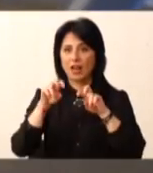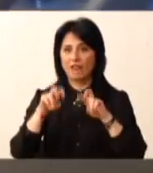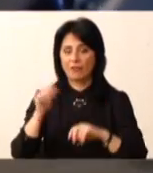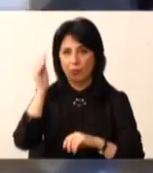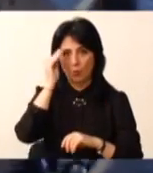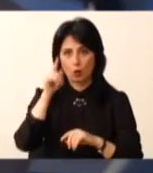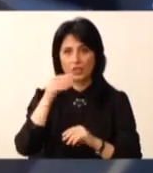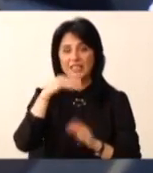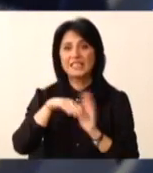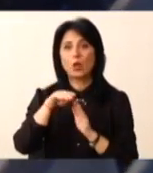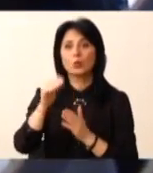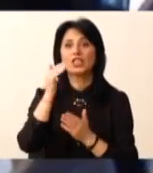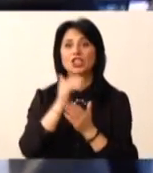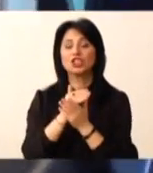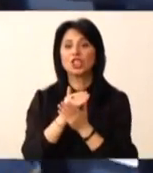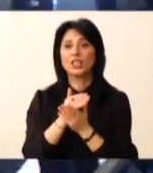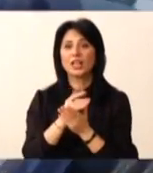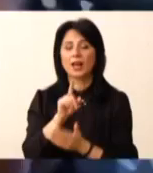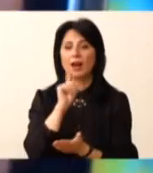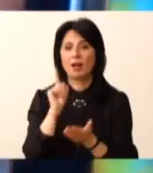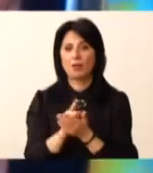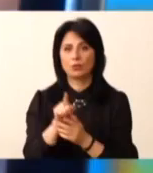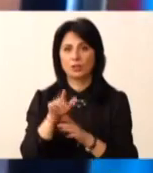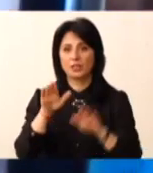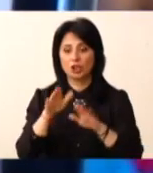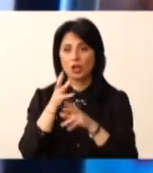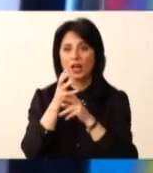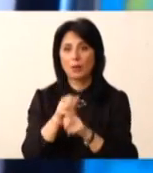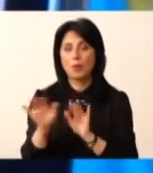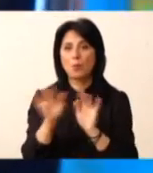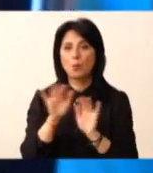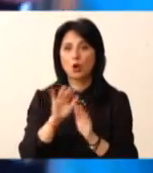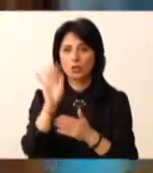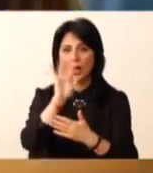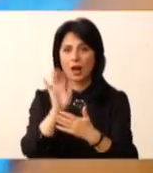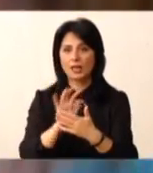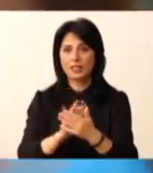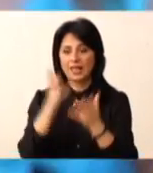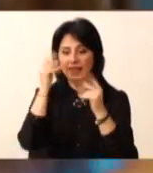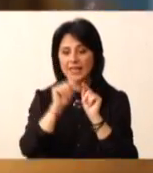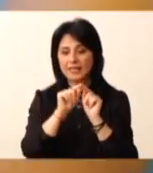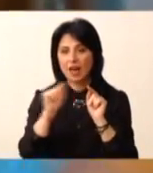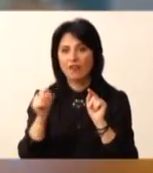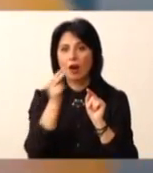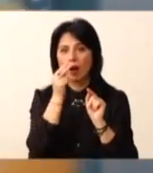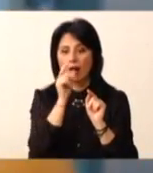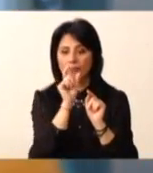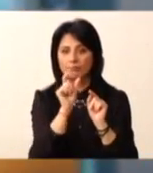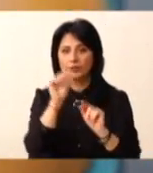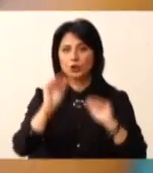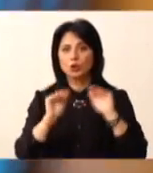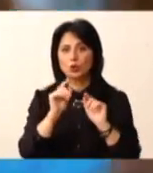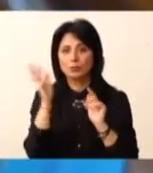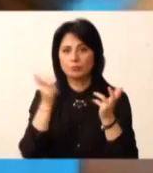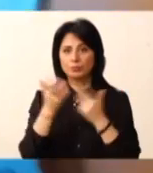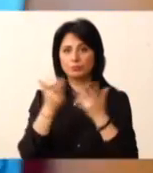კვლევარების მოსაზრებით საუკეთესო შედეგის მისაღებად აუცილებელია წონაში კლების პროცესის აღწერა, დღის განმავლობაში მიღებული კალორიების